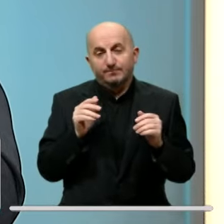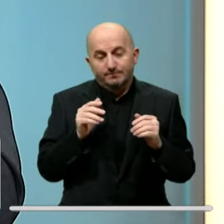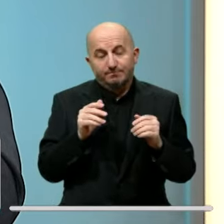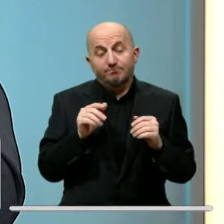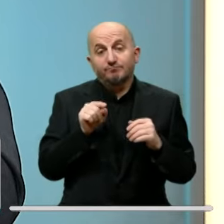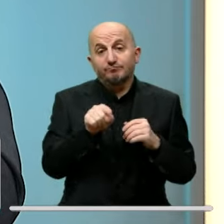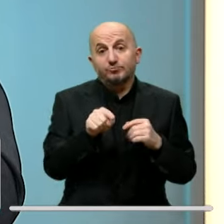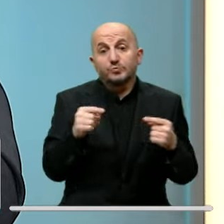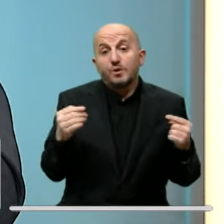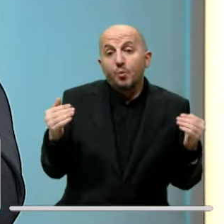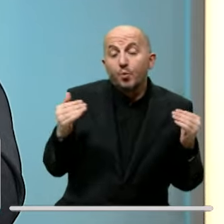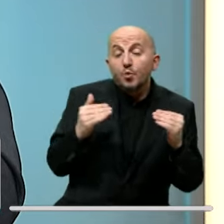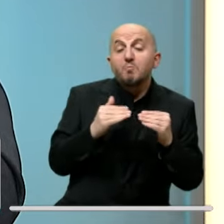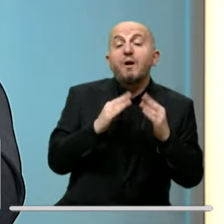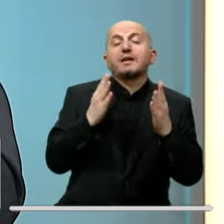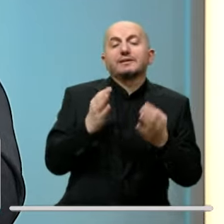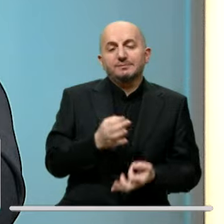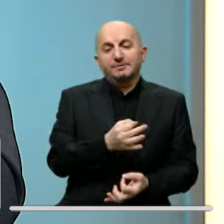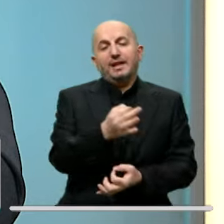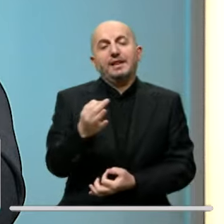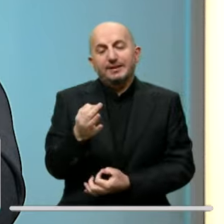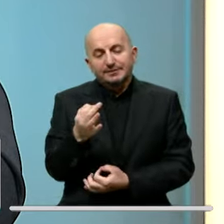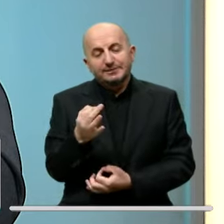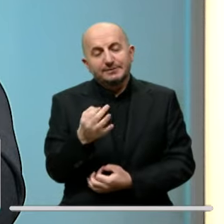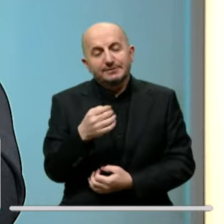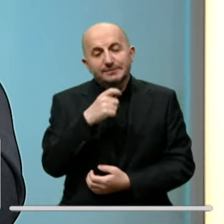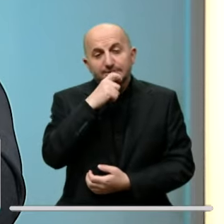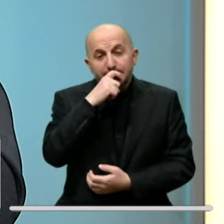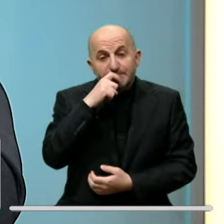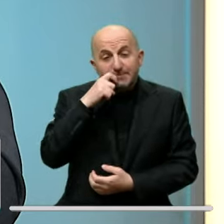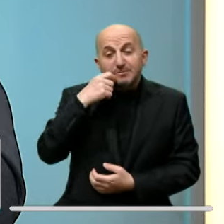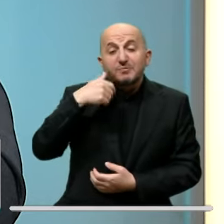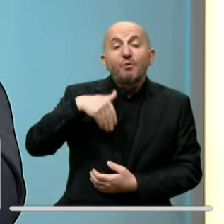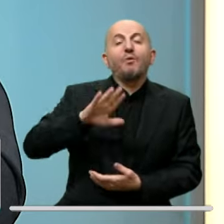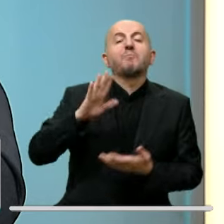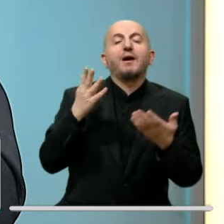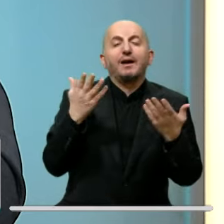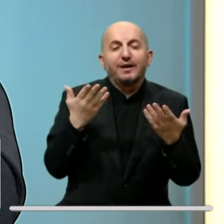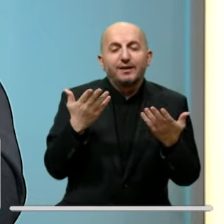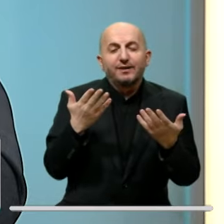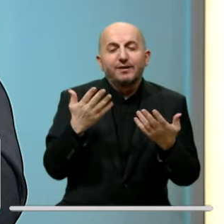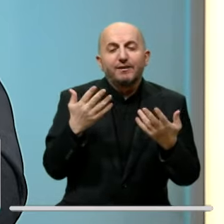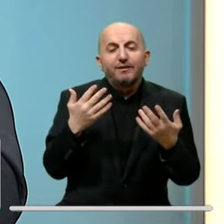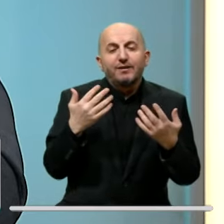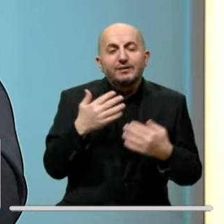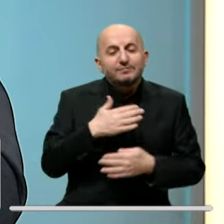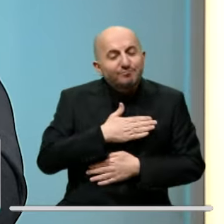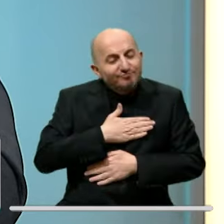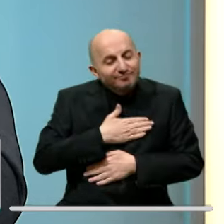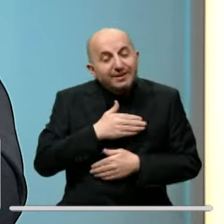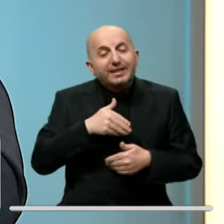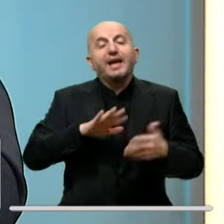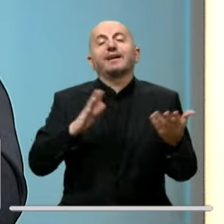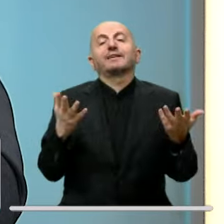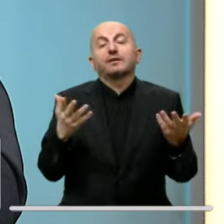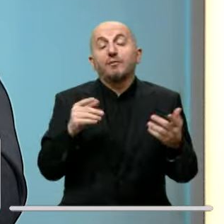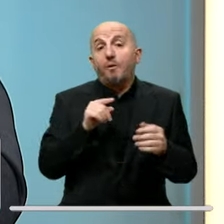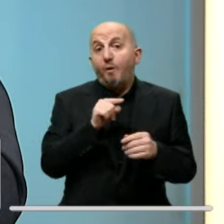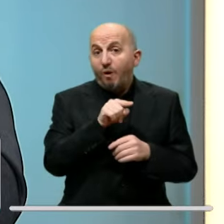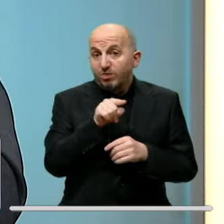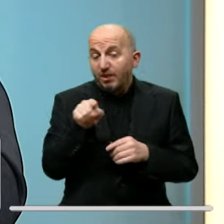aykırı şekilde dua edenler, yani samimi olmayanlar, mütevazi olmayanlar,